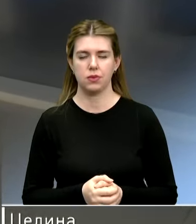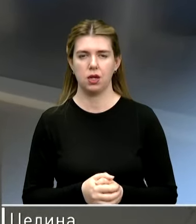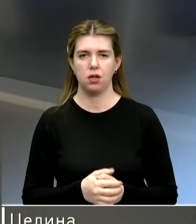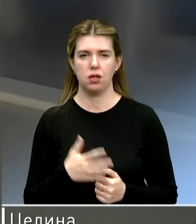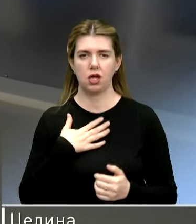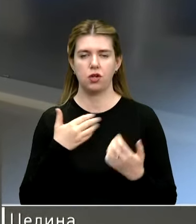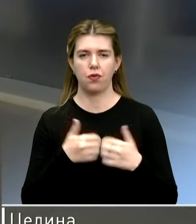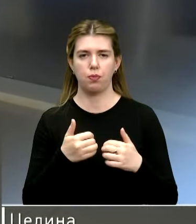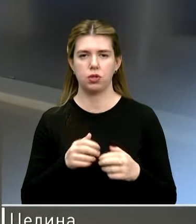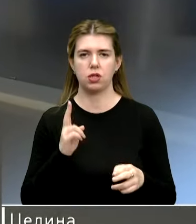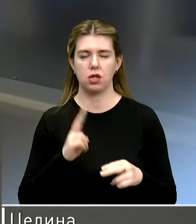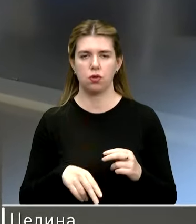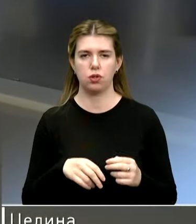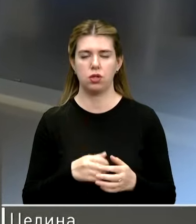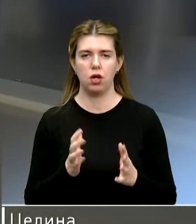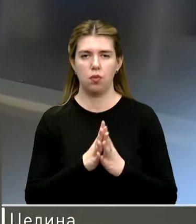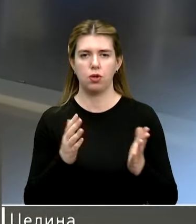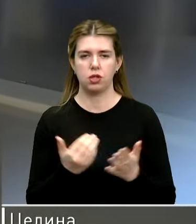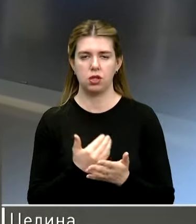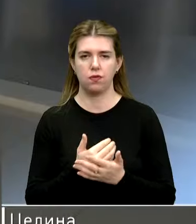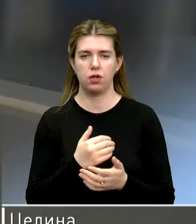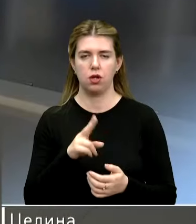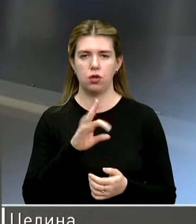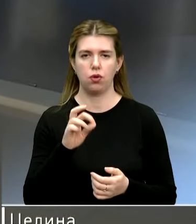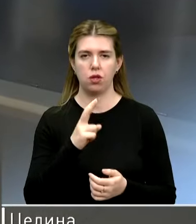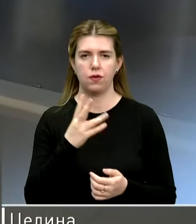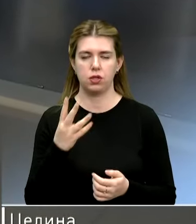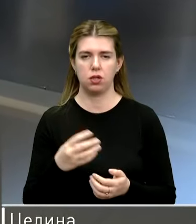На этом наш выпуск завершен. Больше новостей на сайте